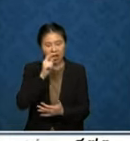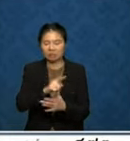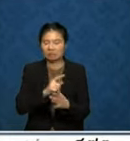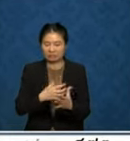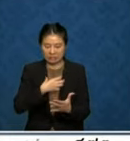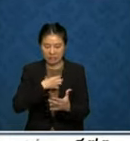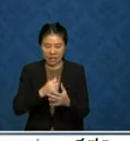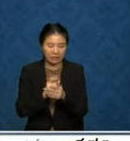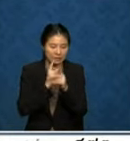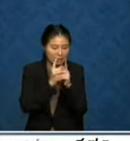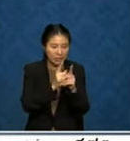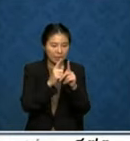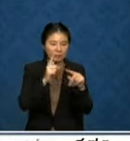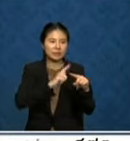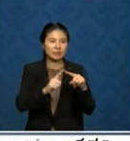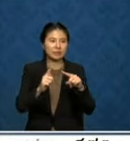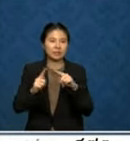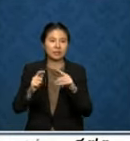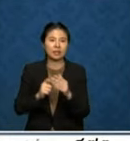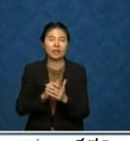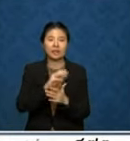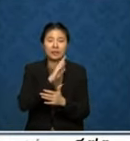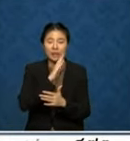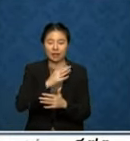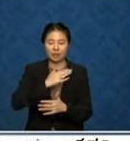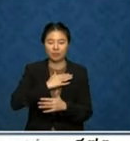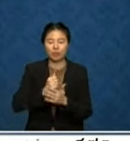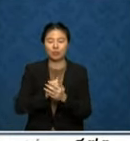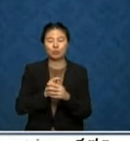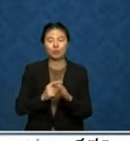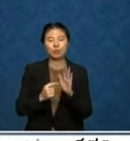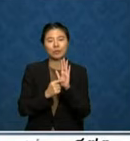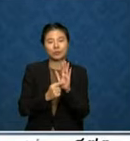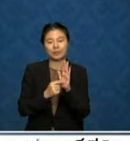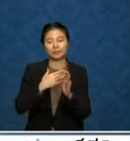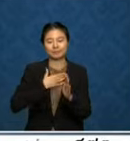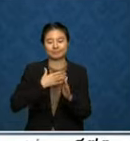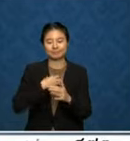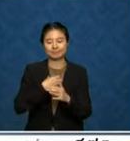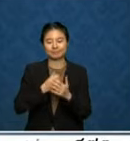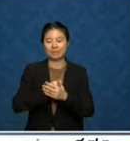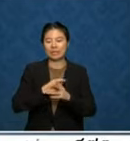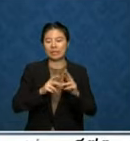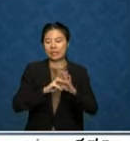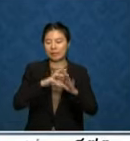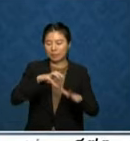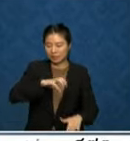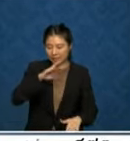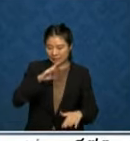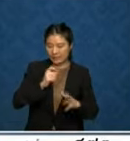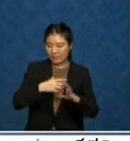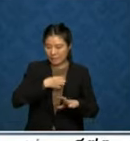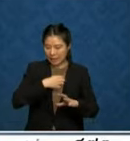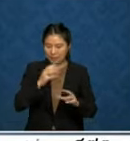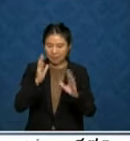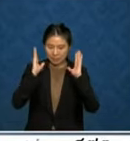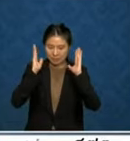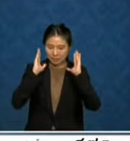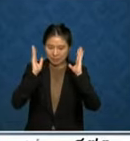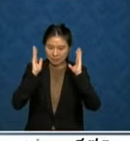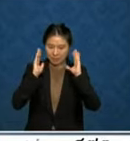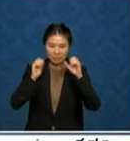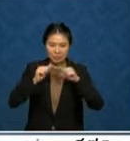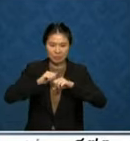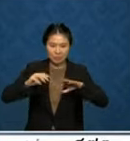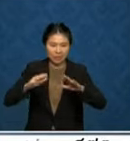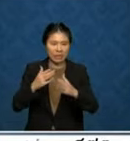เป็นนักธุรกิจหรือมีธุรกิจสักอย่างหนึ่งแล้วต้องการสร้างความน่าเชื่อถือต้องการสร้างชื่อเสียงเราสามารถที่จะเอางบประม